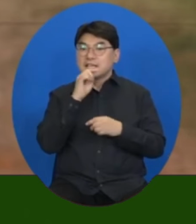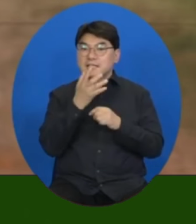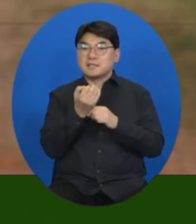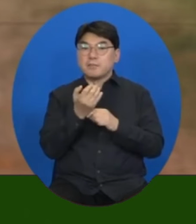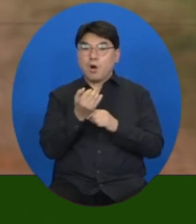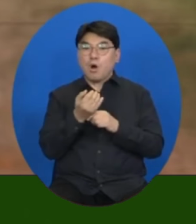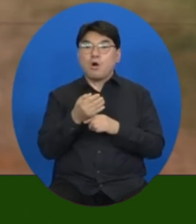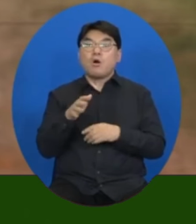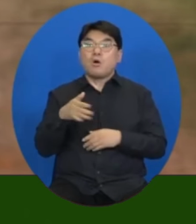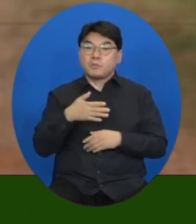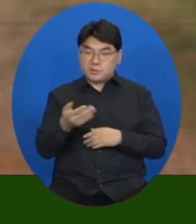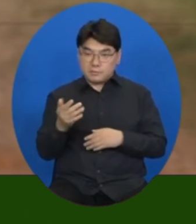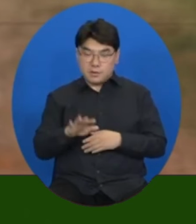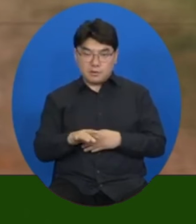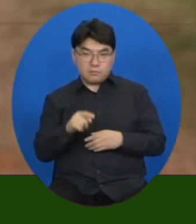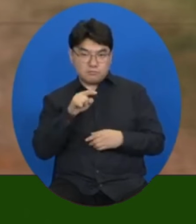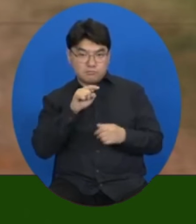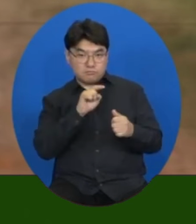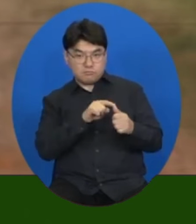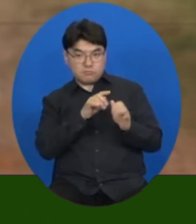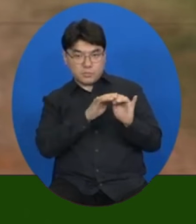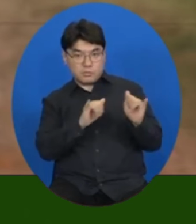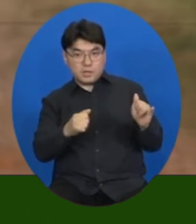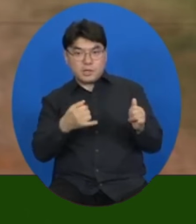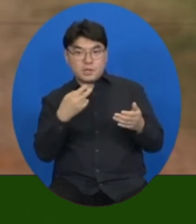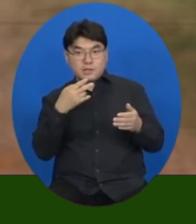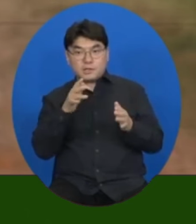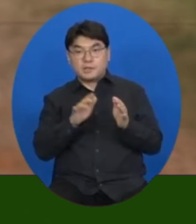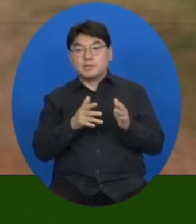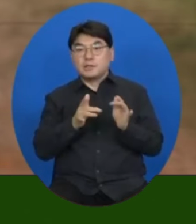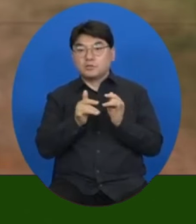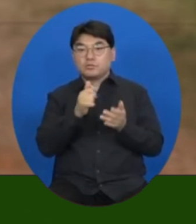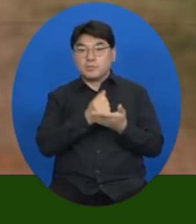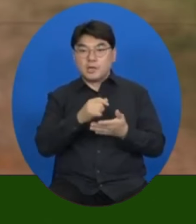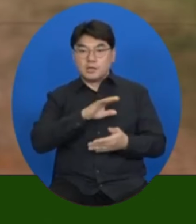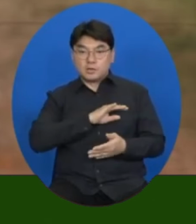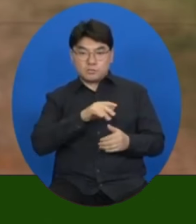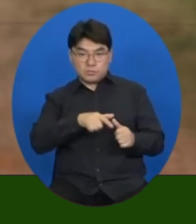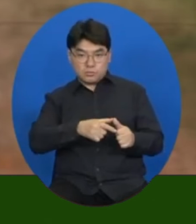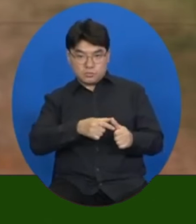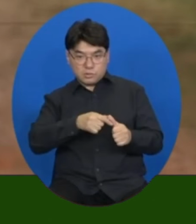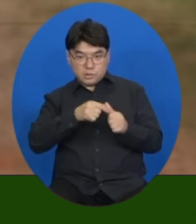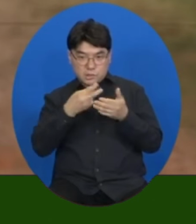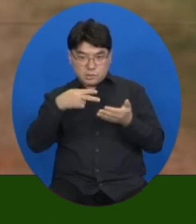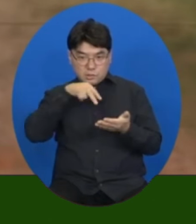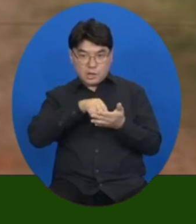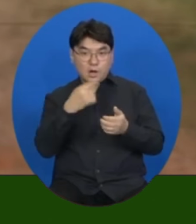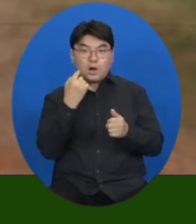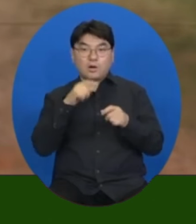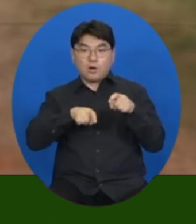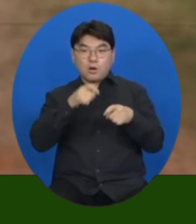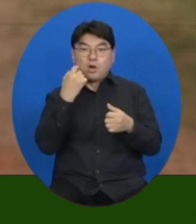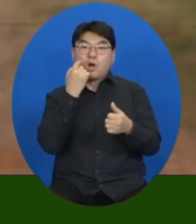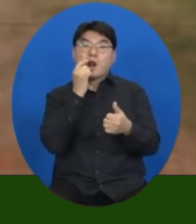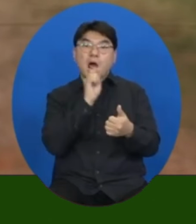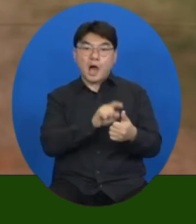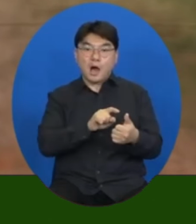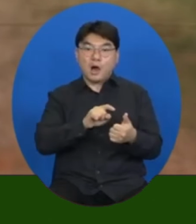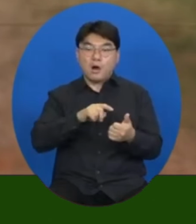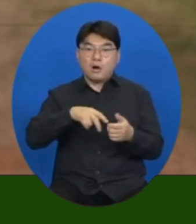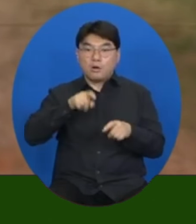이름으로 일어나 걸어라 그리고 붙잡아서 그 사람을 일으킵니다 그 사람이 자리에서 일어났고 걸었고